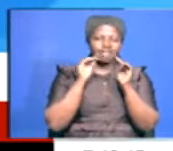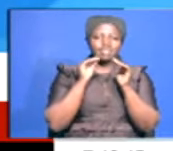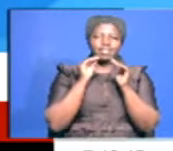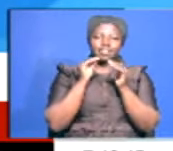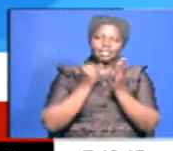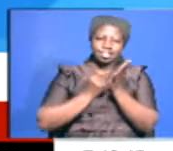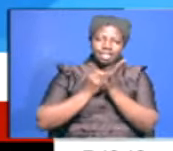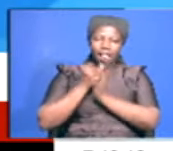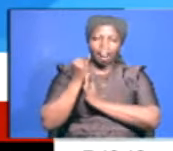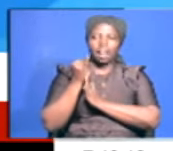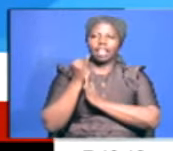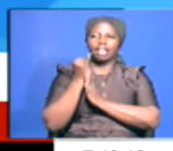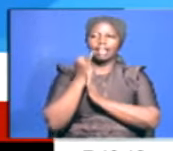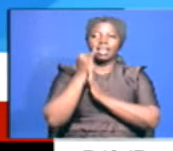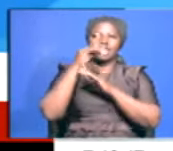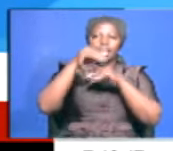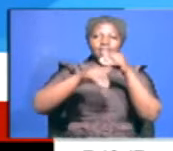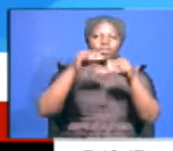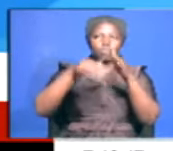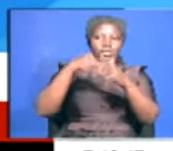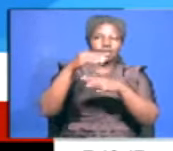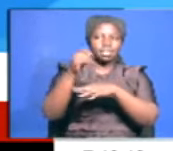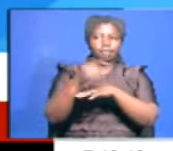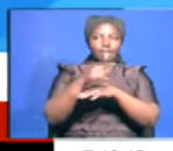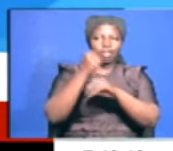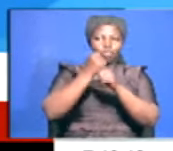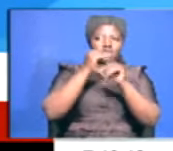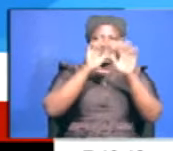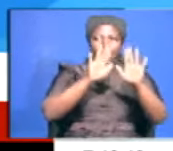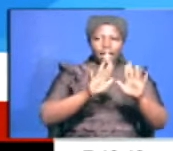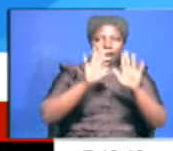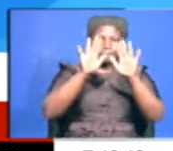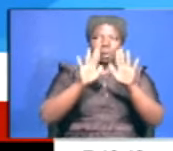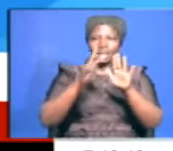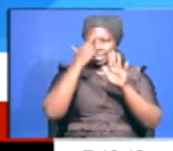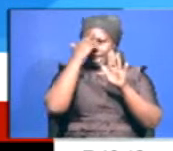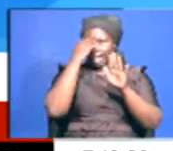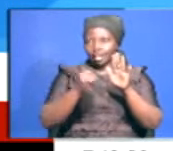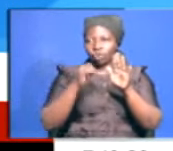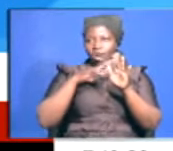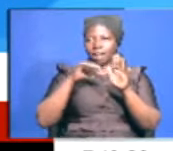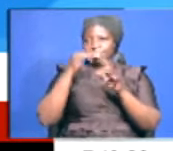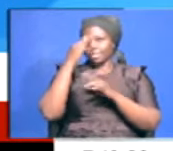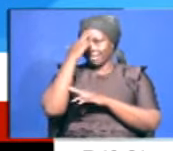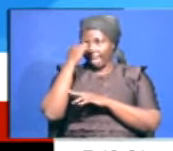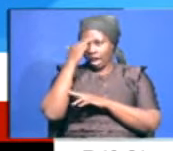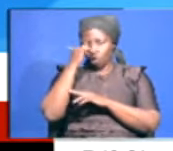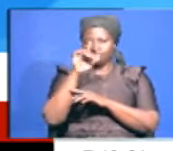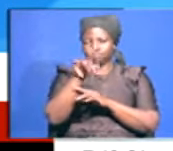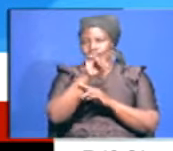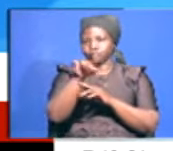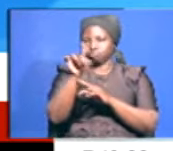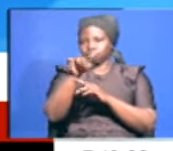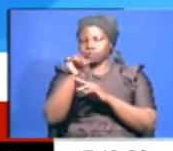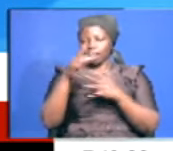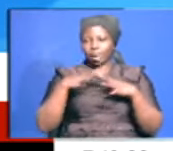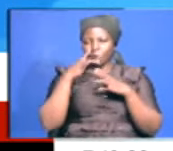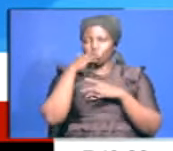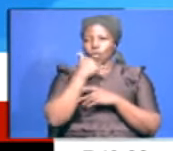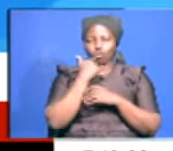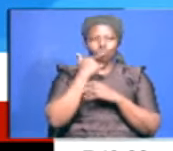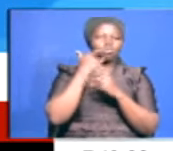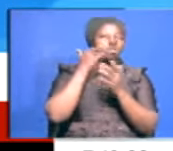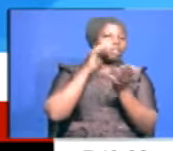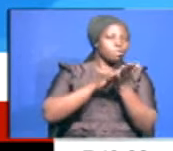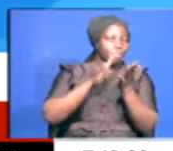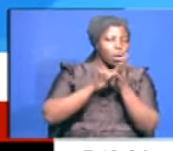Akifanya kampeni katika kaunti za Kajiado na Narok, Ruto aliwakosoa wale wanaoshinikiza kuahirishwa kwa uchaguzi mkuu wa mwezi ujao